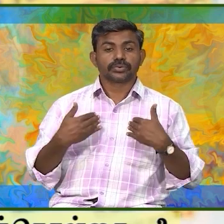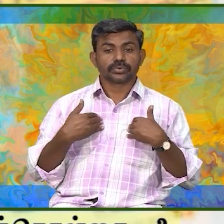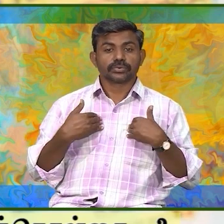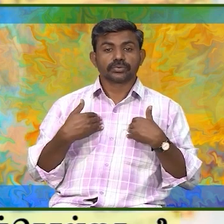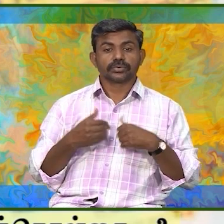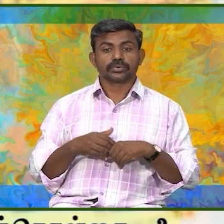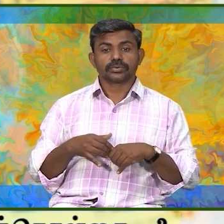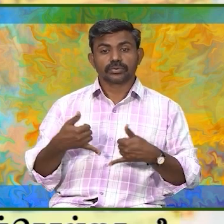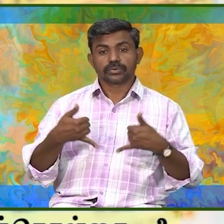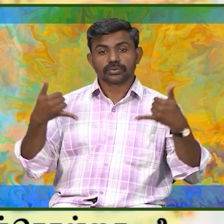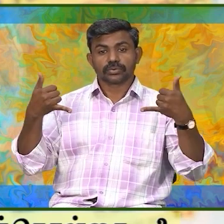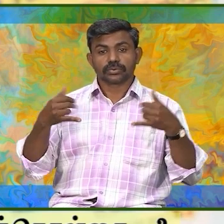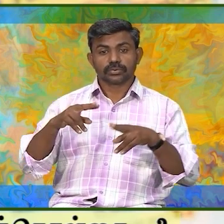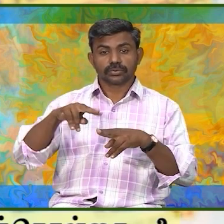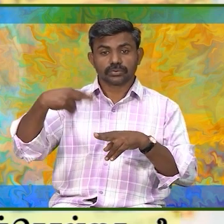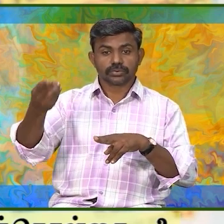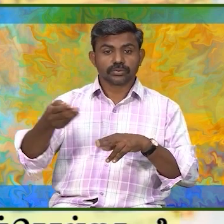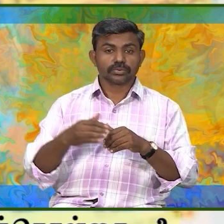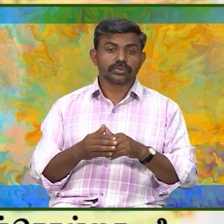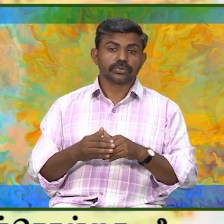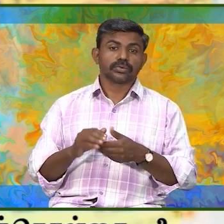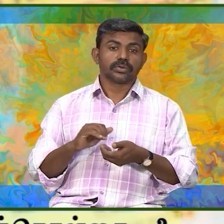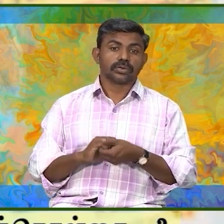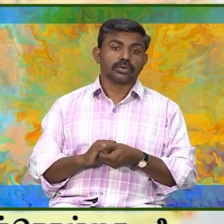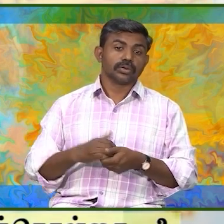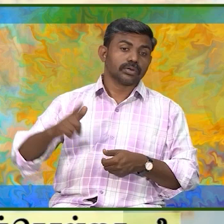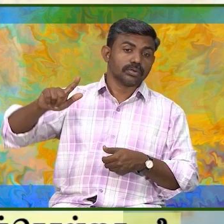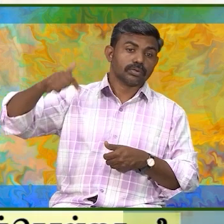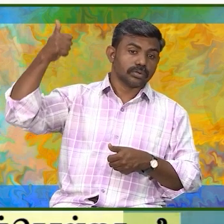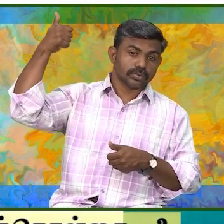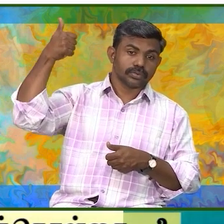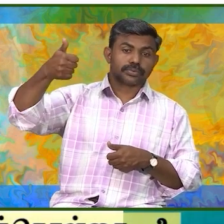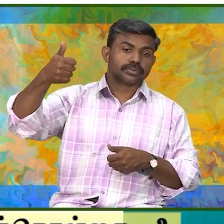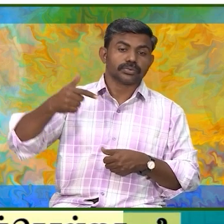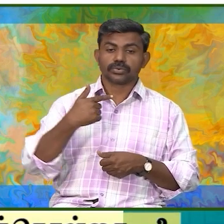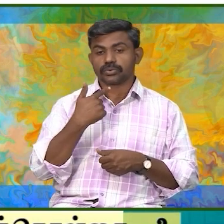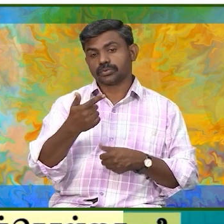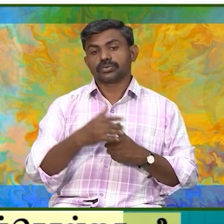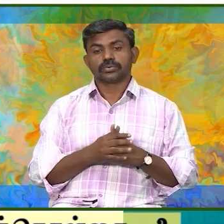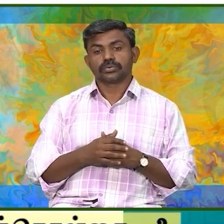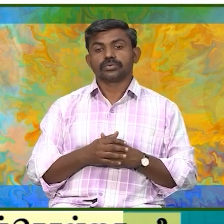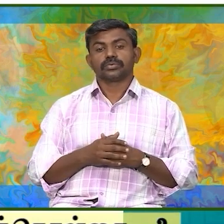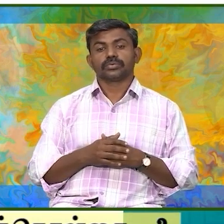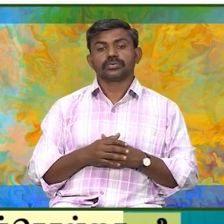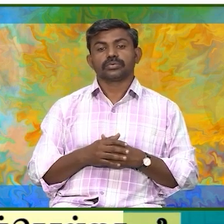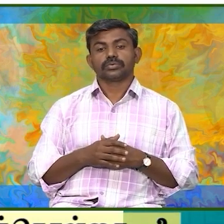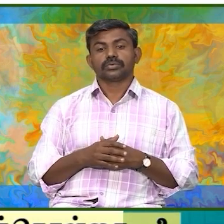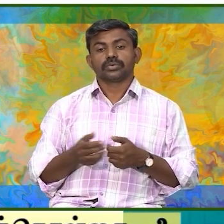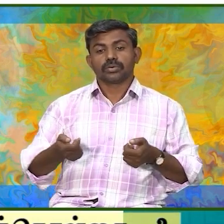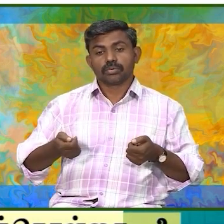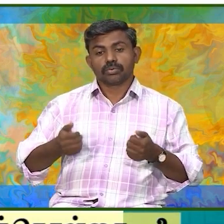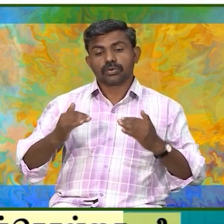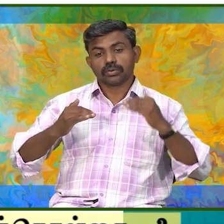நம்மளுடைய இந்தியாவினுடைய வெளியுறவு கொள்கைக்கு கிடைத்த முதல் வெற்றி என்றே நாம் கூற வேண்டும். அது மட்டும் கிடையாது,